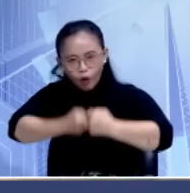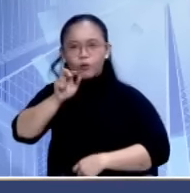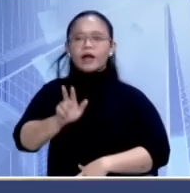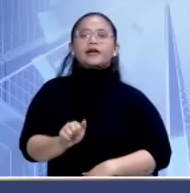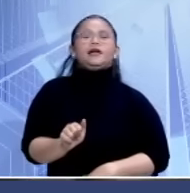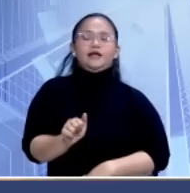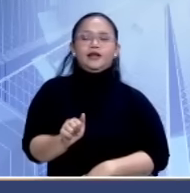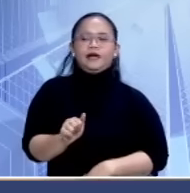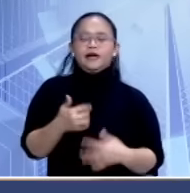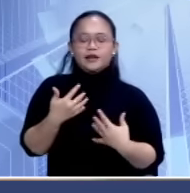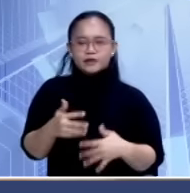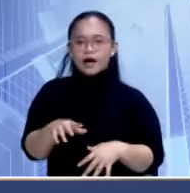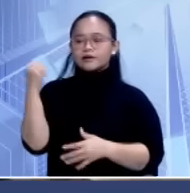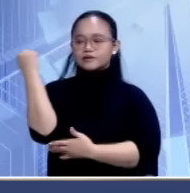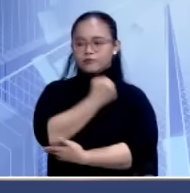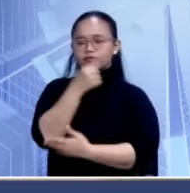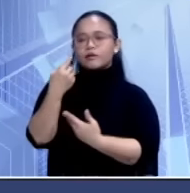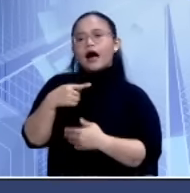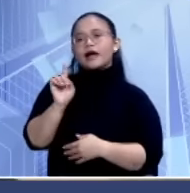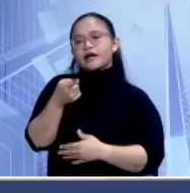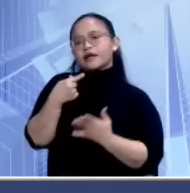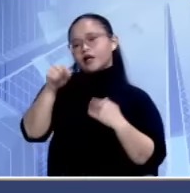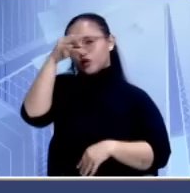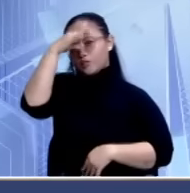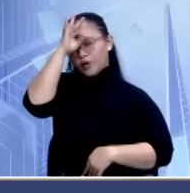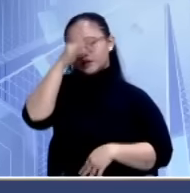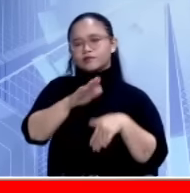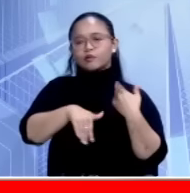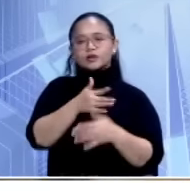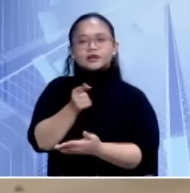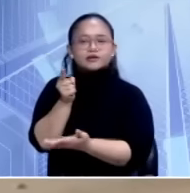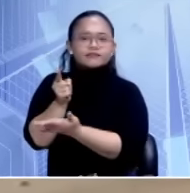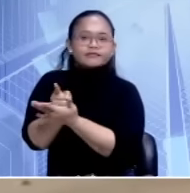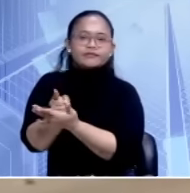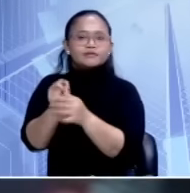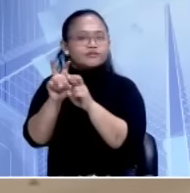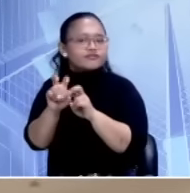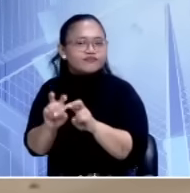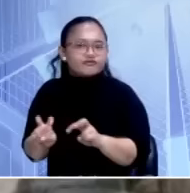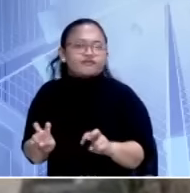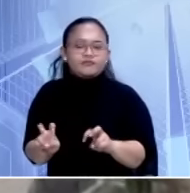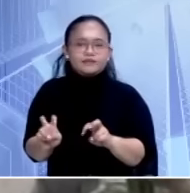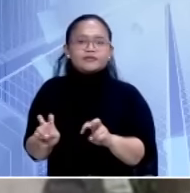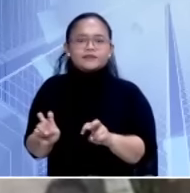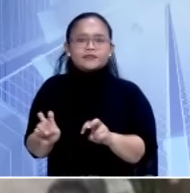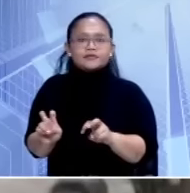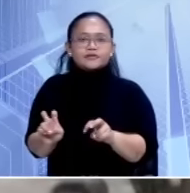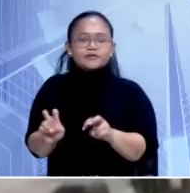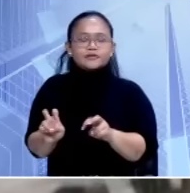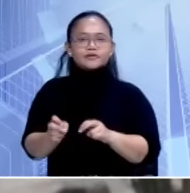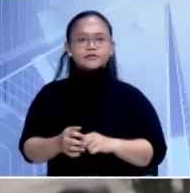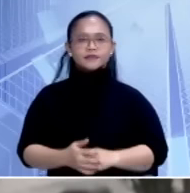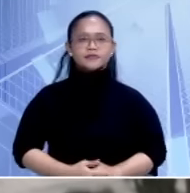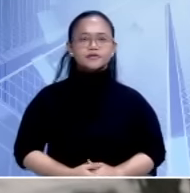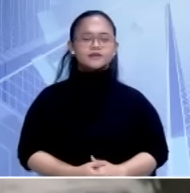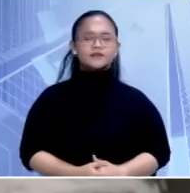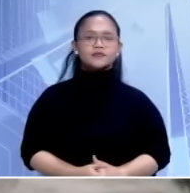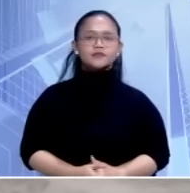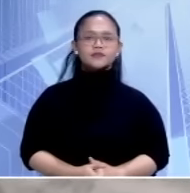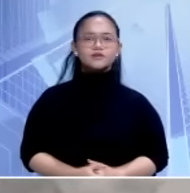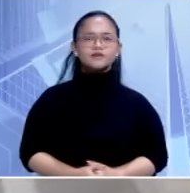perumahan. Kini pelaku diserahkan ke Polres Mojokerto untuk dilakukan pemeriksaan lebih lanjut. Dari Kabupaten